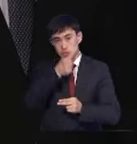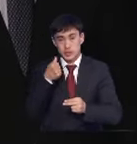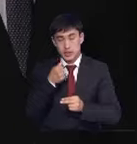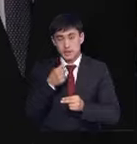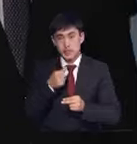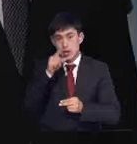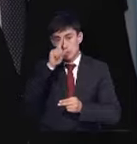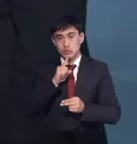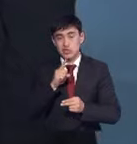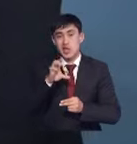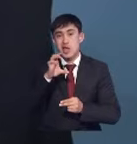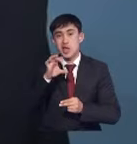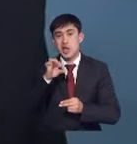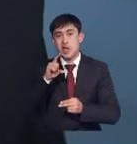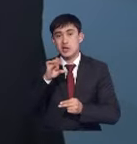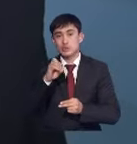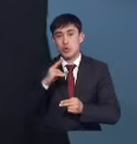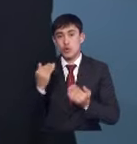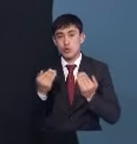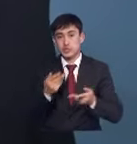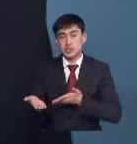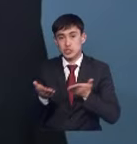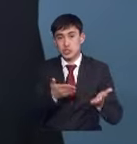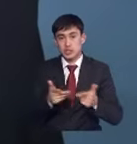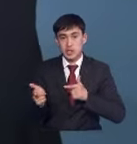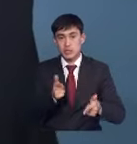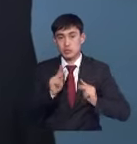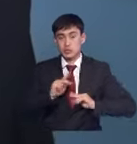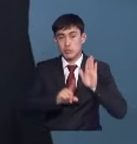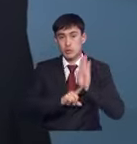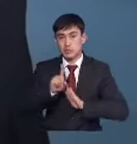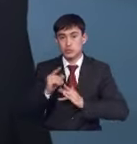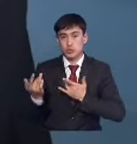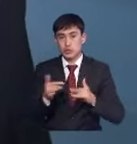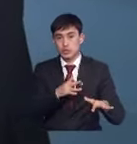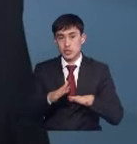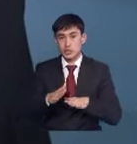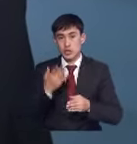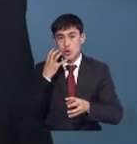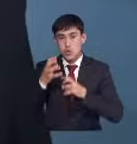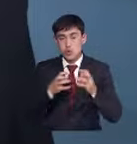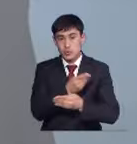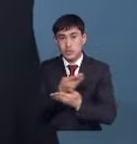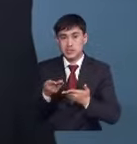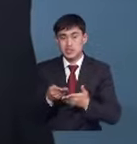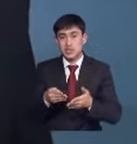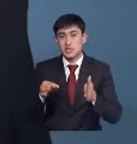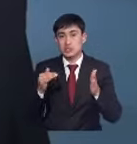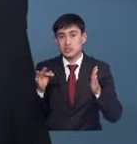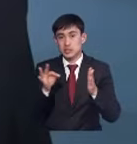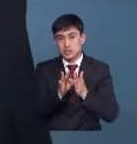айында өтетін экспо көрмесіне де шақырды. Дайындық жұмыстарын бастап, сол шарада өнімдеріңізді тиісті